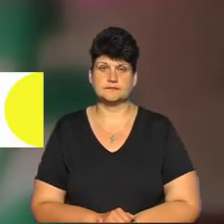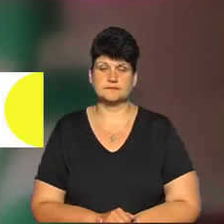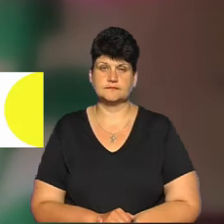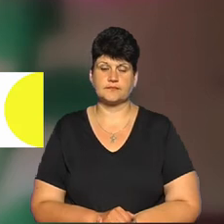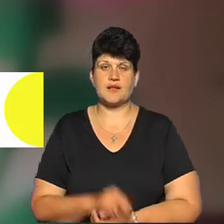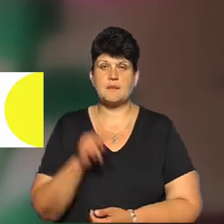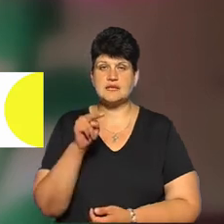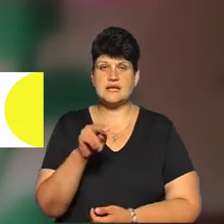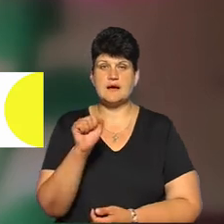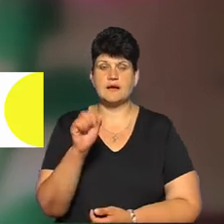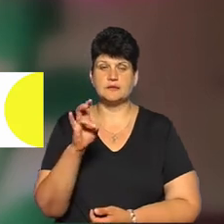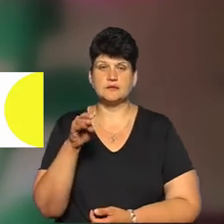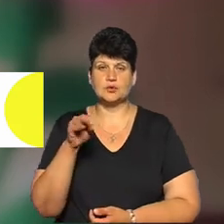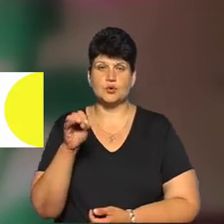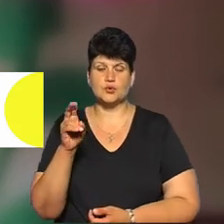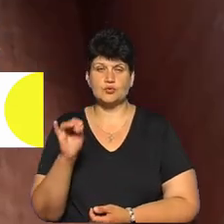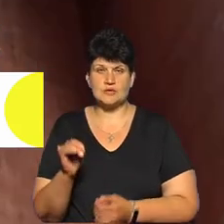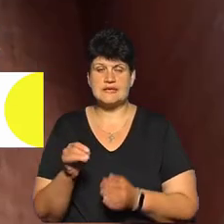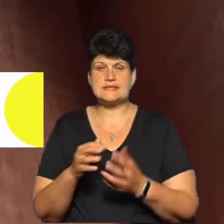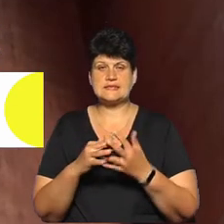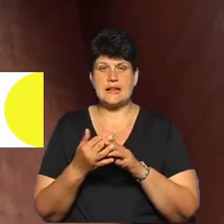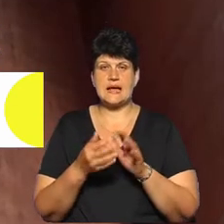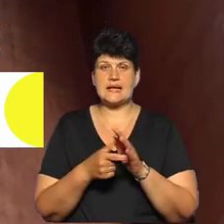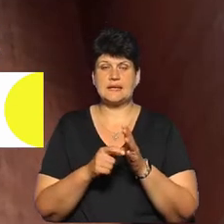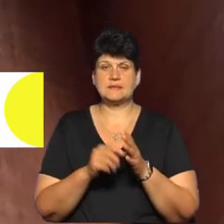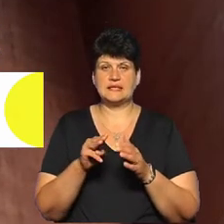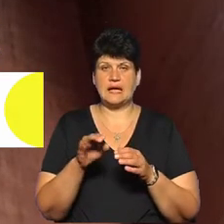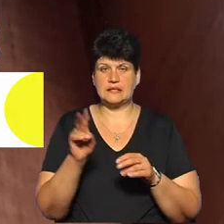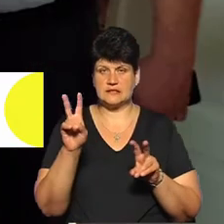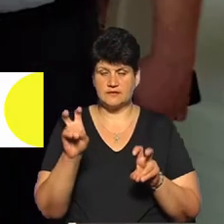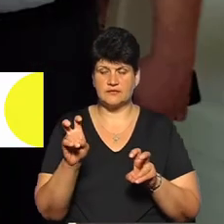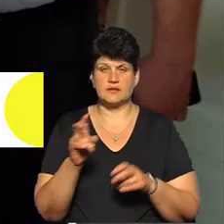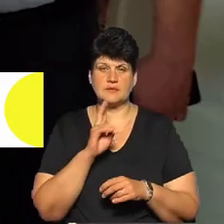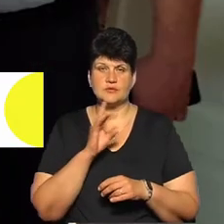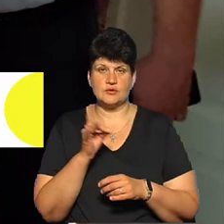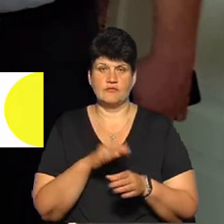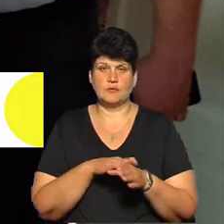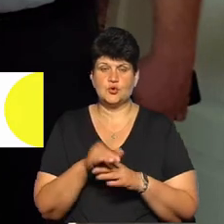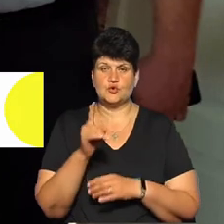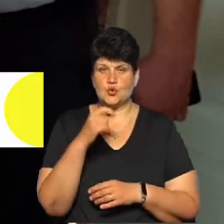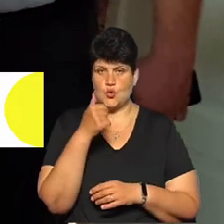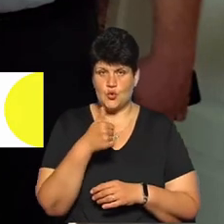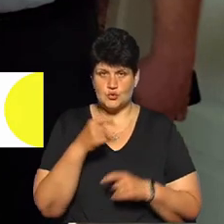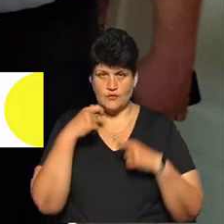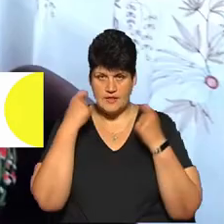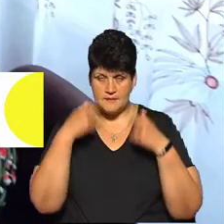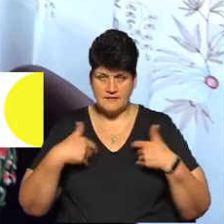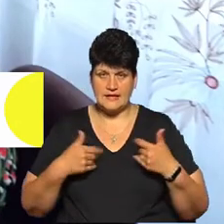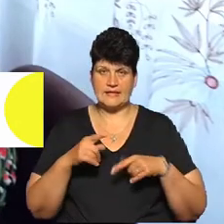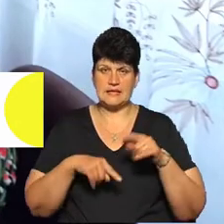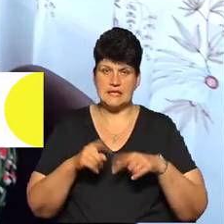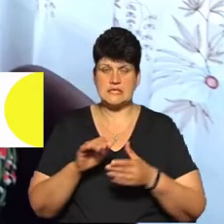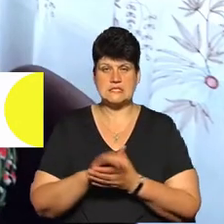Параскеві Антонюк з села Кімната, що на Кременеччині, виповнилося 100 років. З ювілеєм довгожительку привітали рідні, знайомі